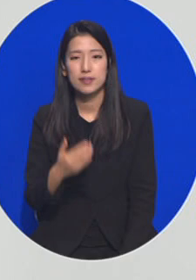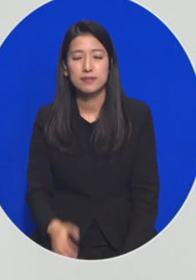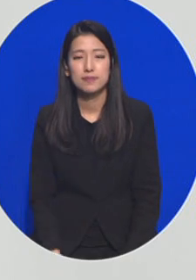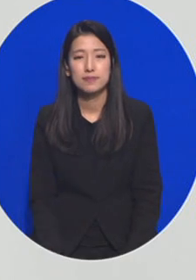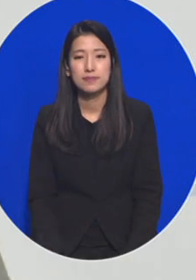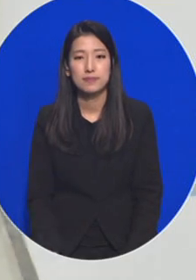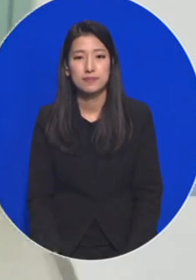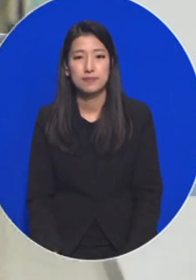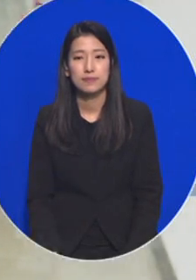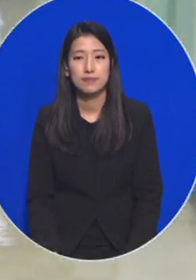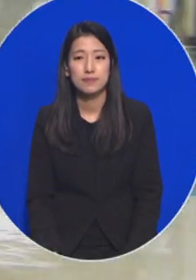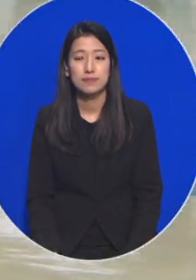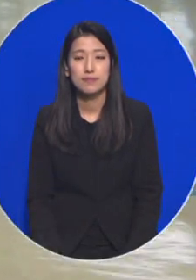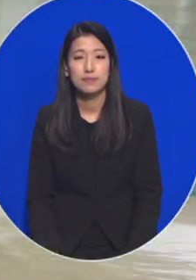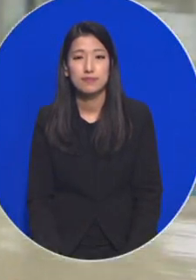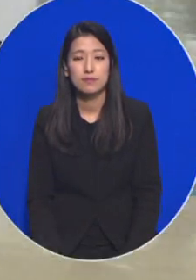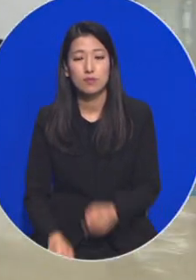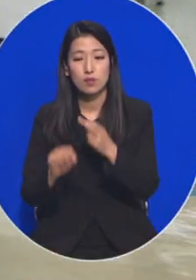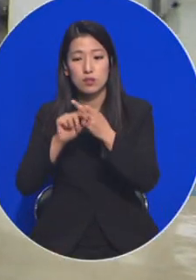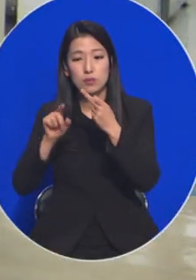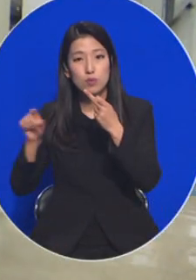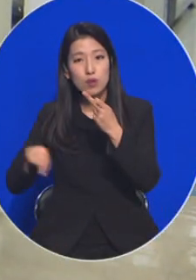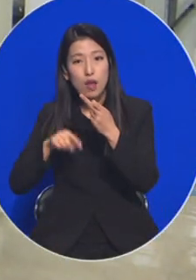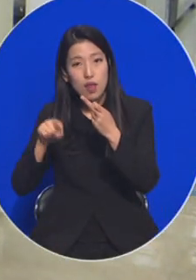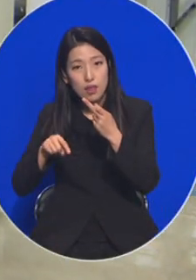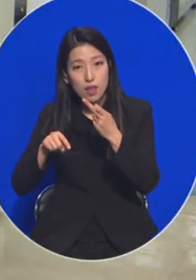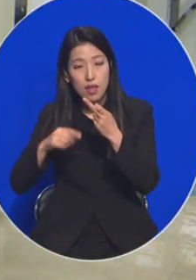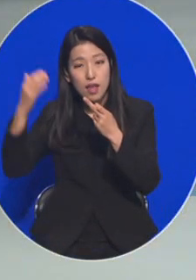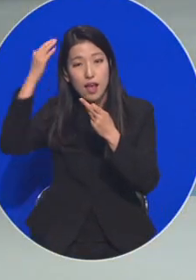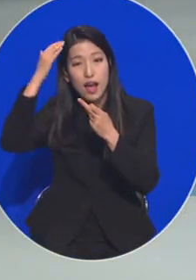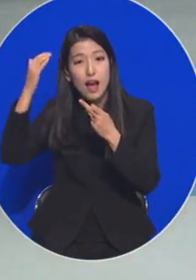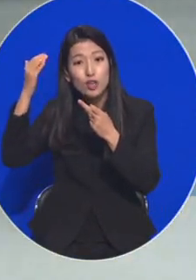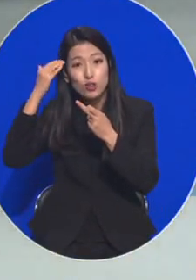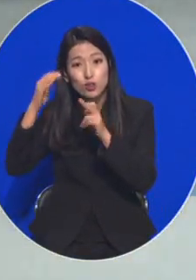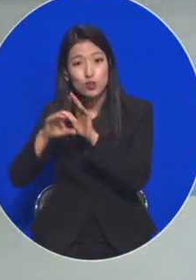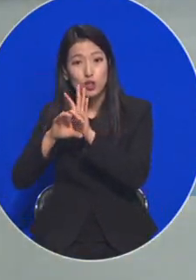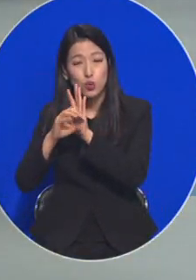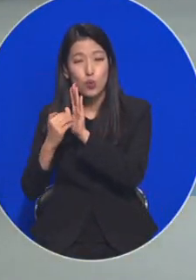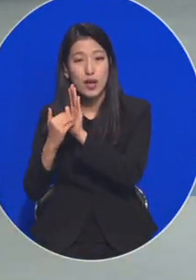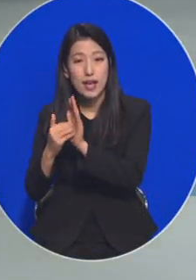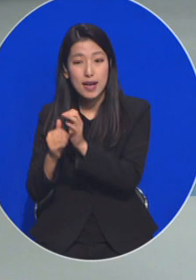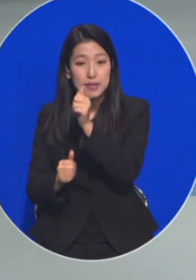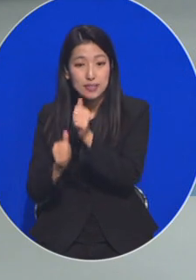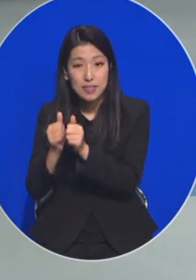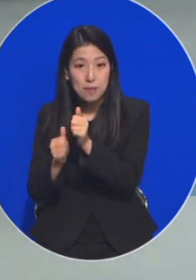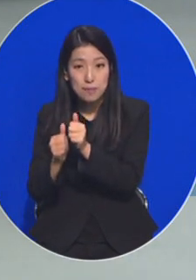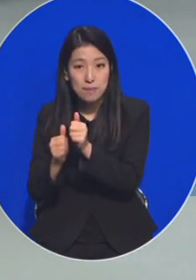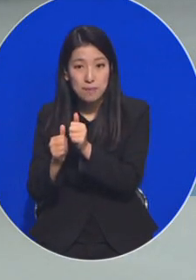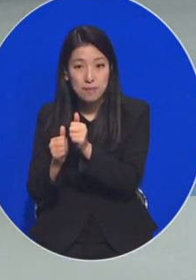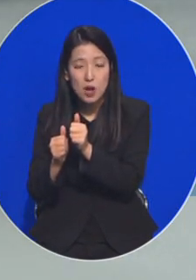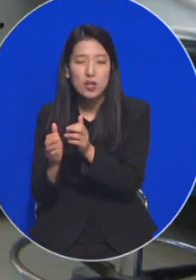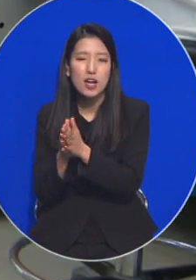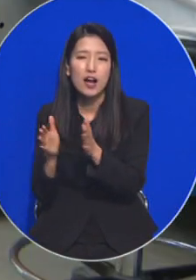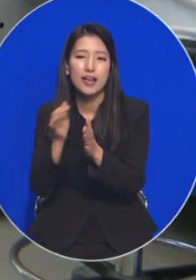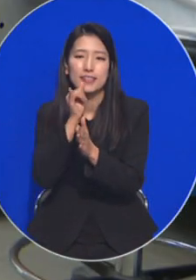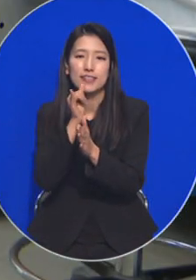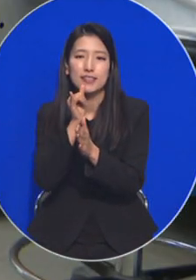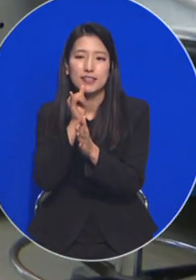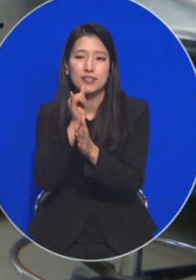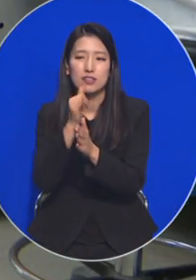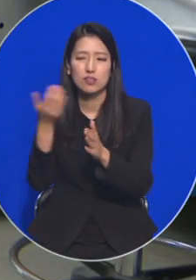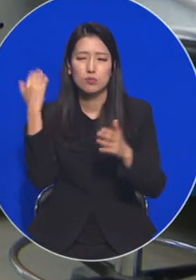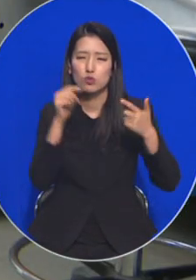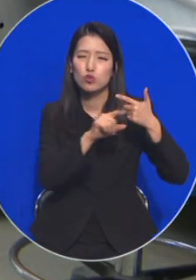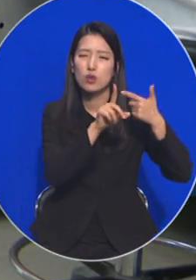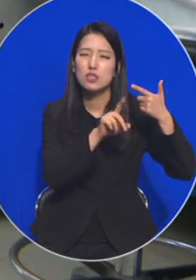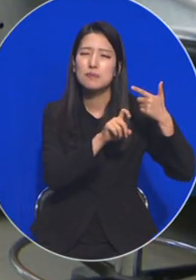한편 방역당국은 올해 아내 국산 코드나 1구 백신 3종류가 임상에 착수할 수 있을 것으로 전망했습니다 지난 6월